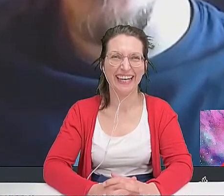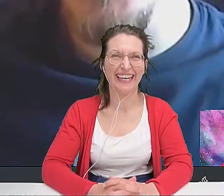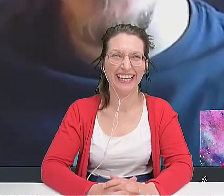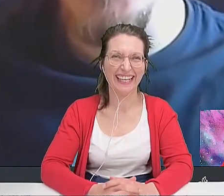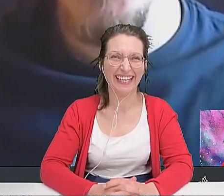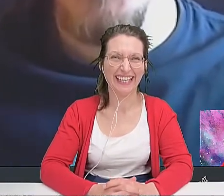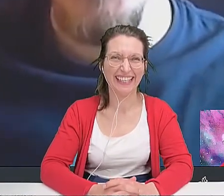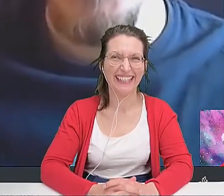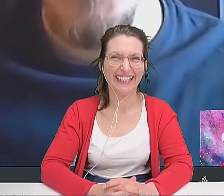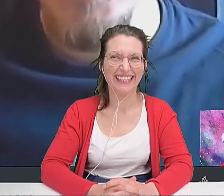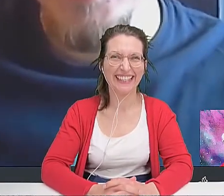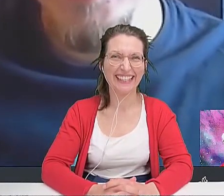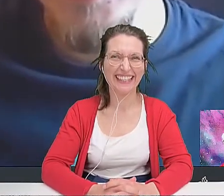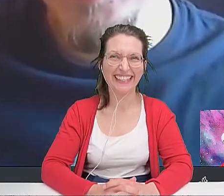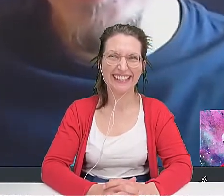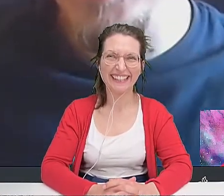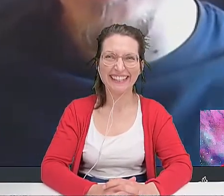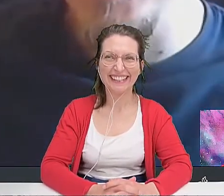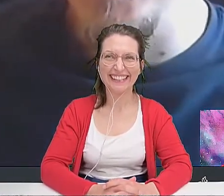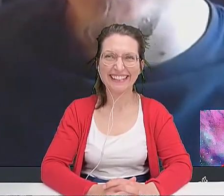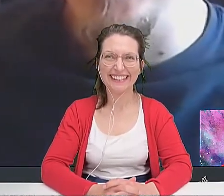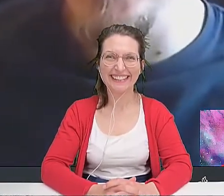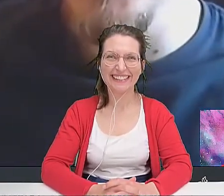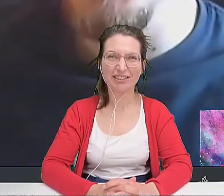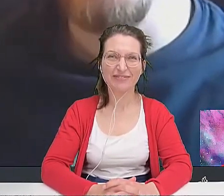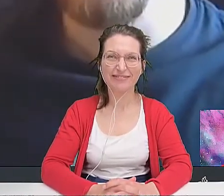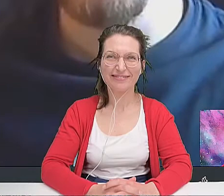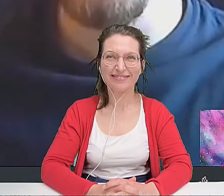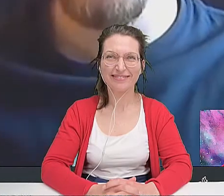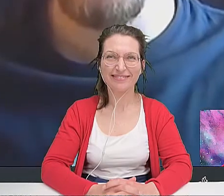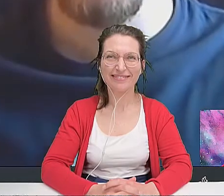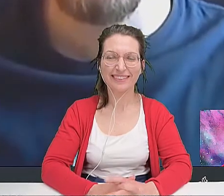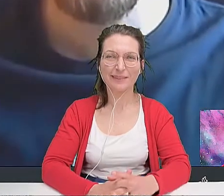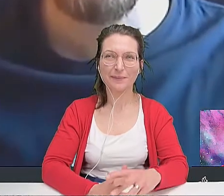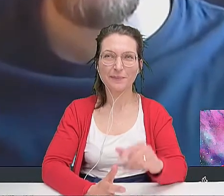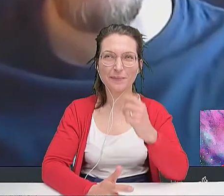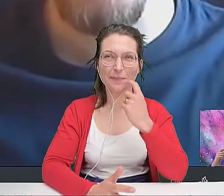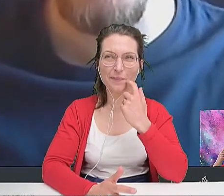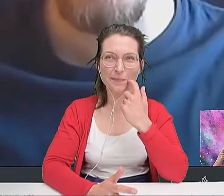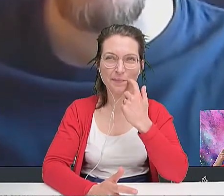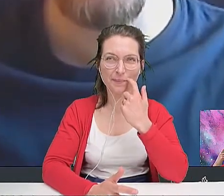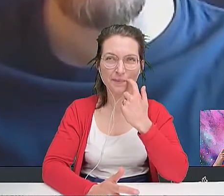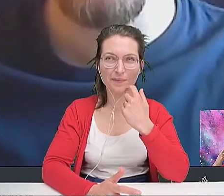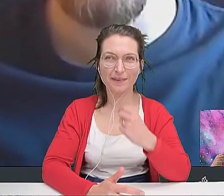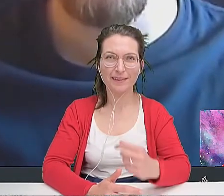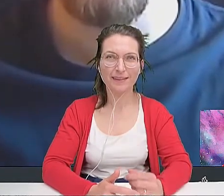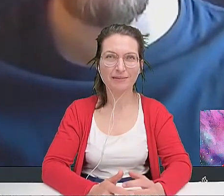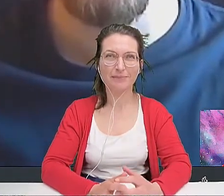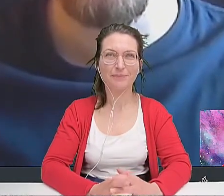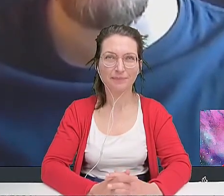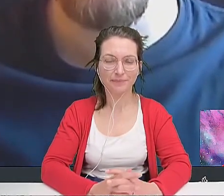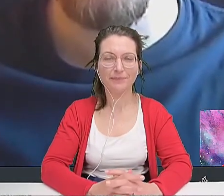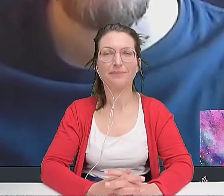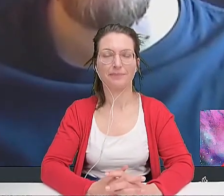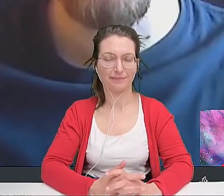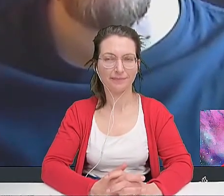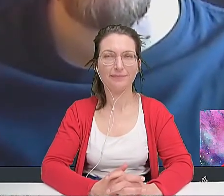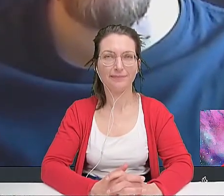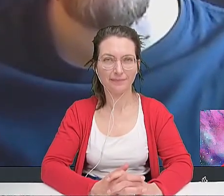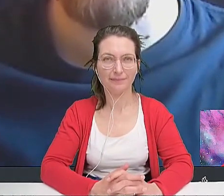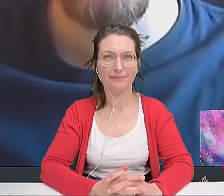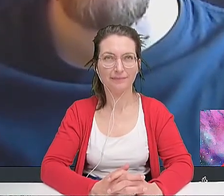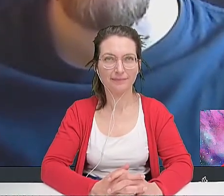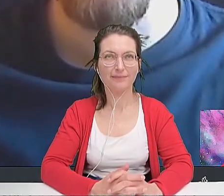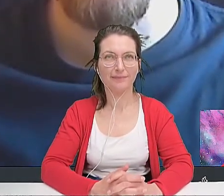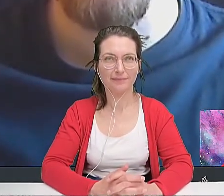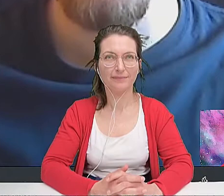super. genau, also der, da denkt man auch, das ist ja vielleicht nur Kinderkram, aber da gibt es durchaus auch Aufgaben bis zur Oberstufe